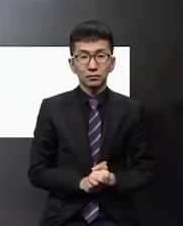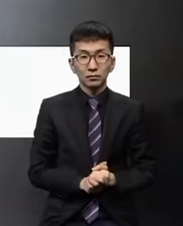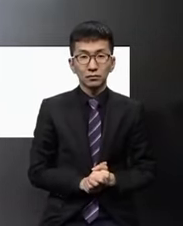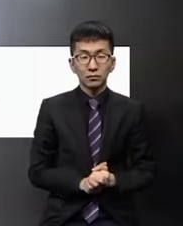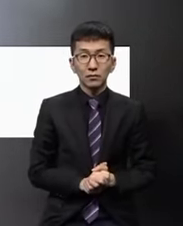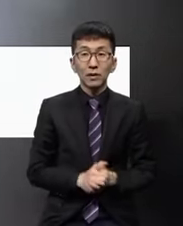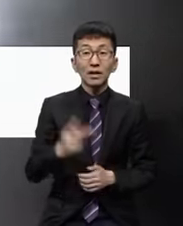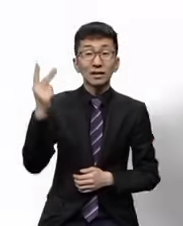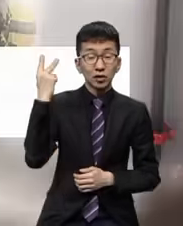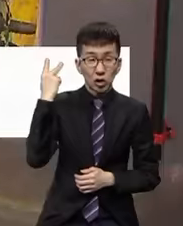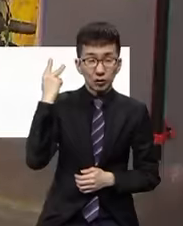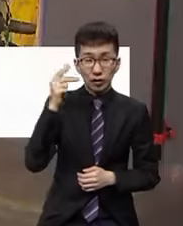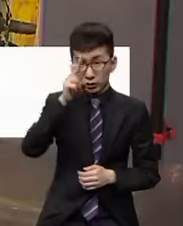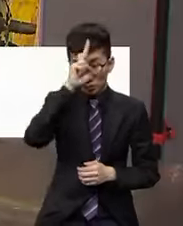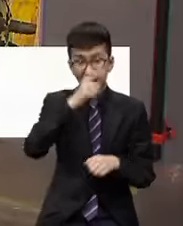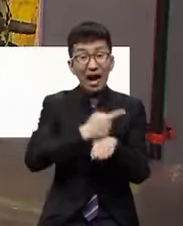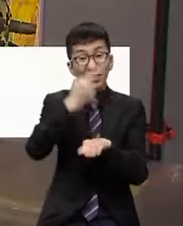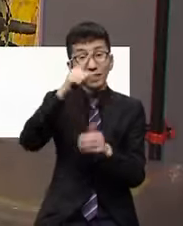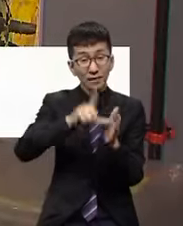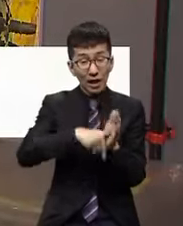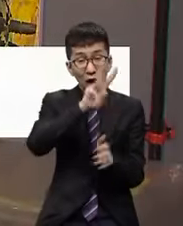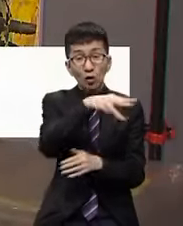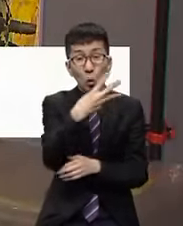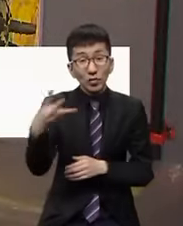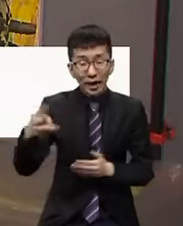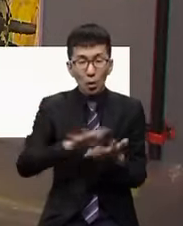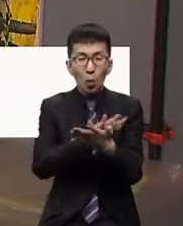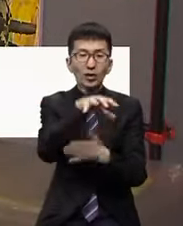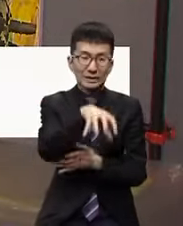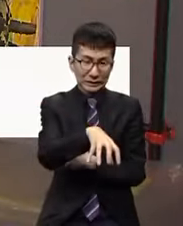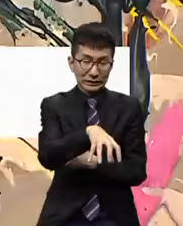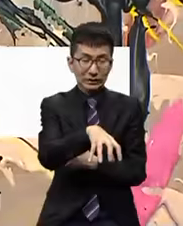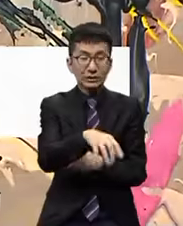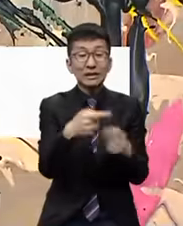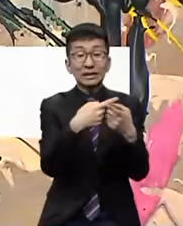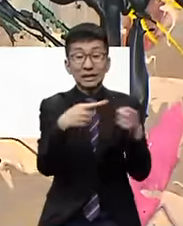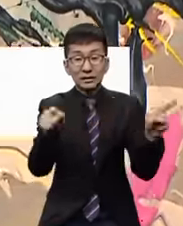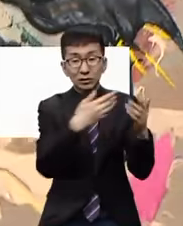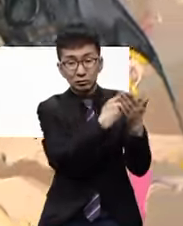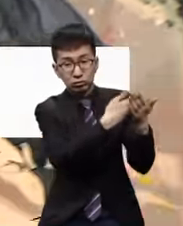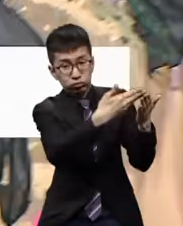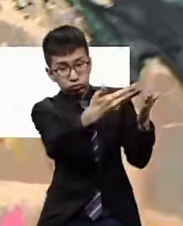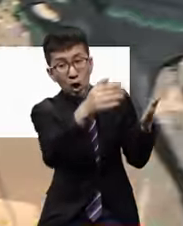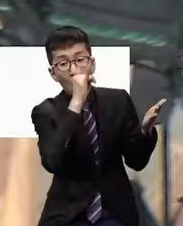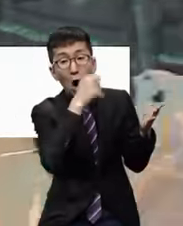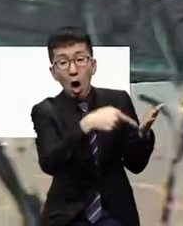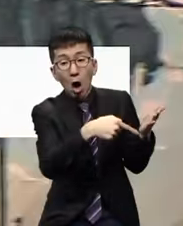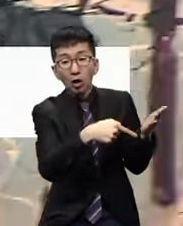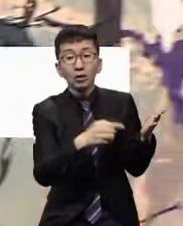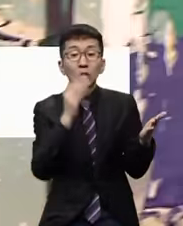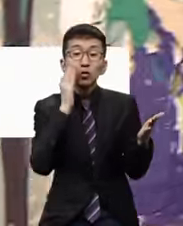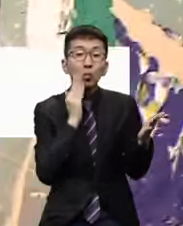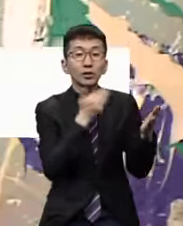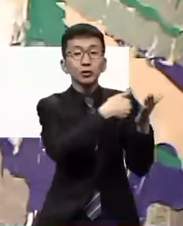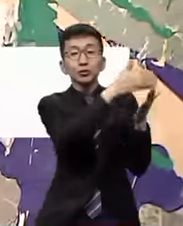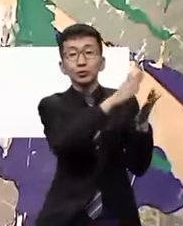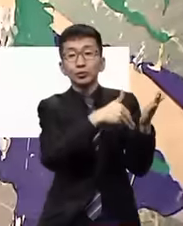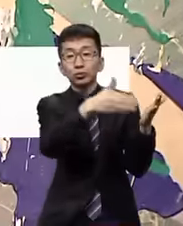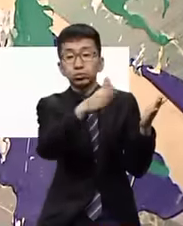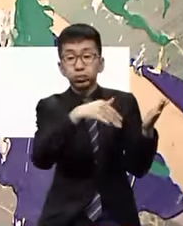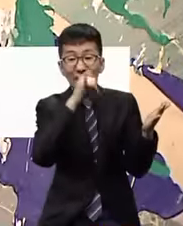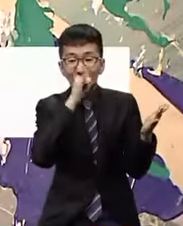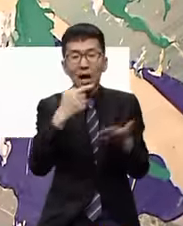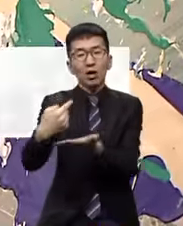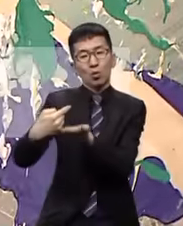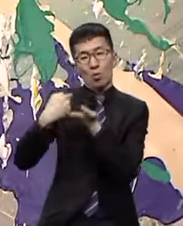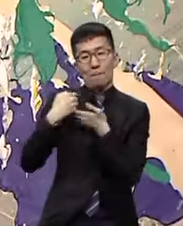1시 40분쯤 서울 롯데월드몰 지하 1층 전시장에 전시된 작품에 청록색 낙서가 그려져 있다는